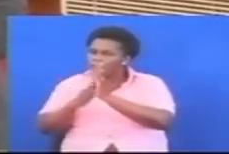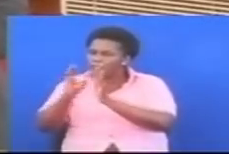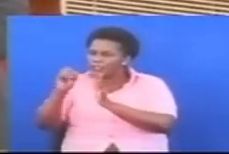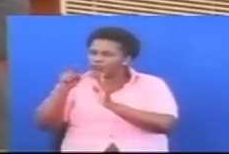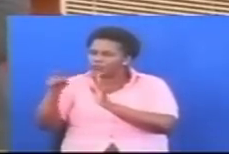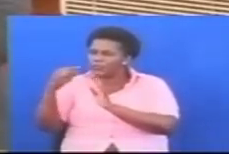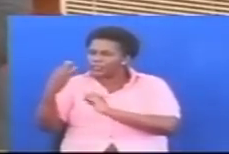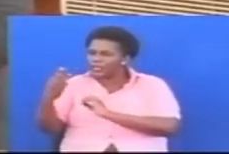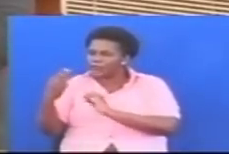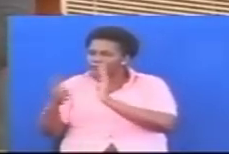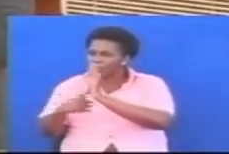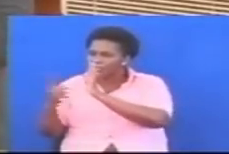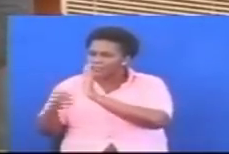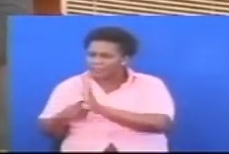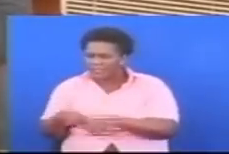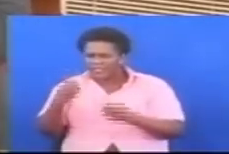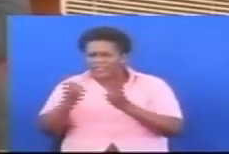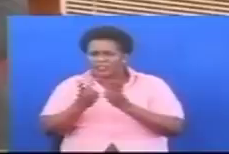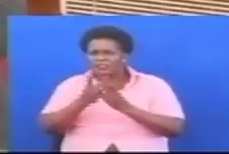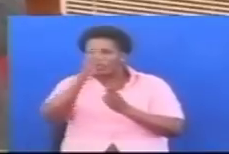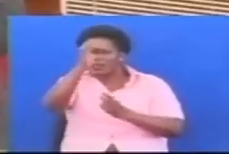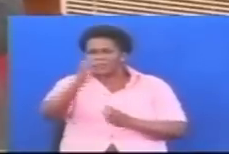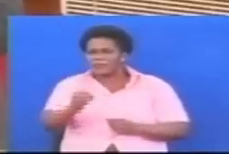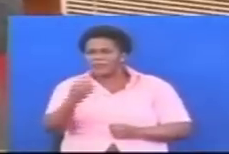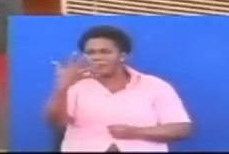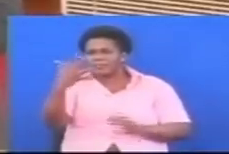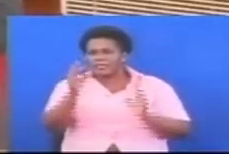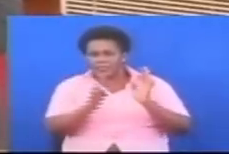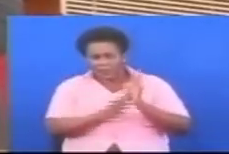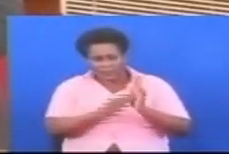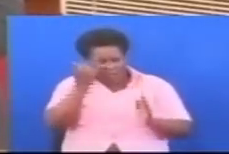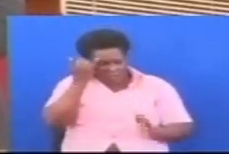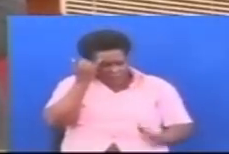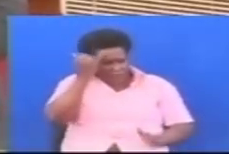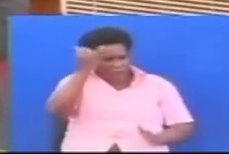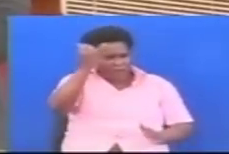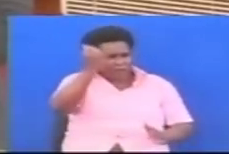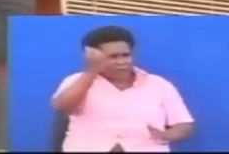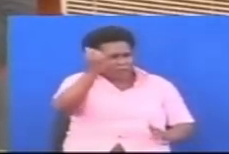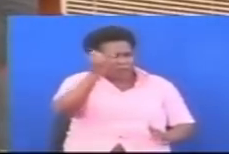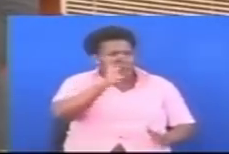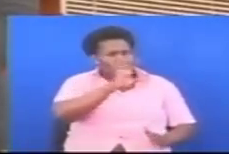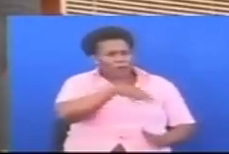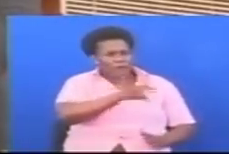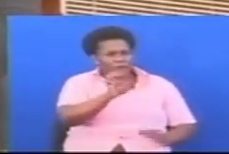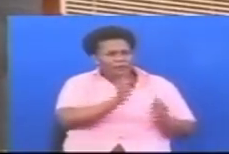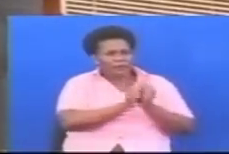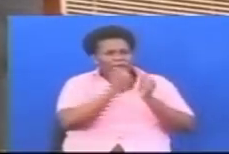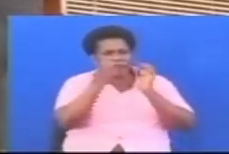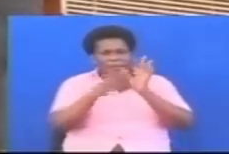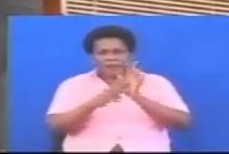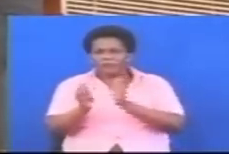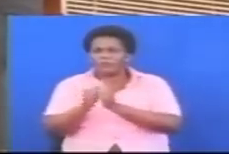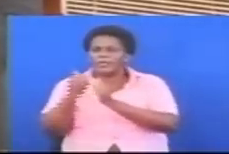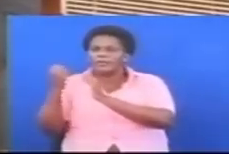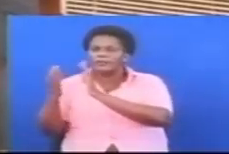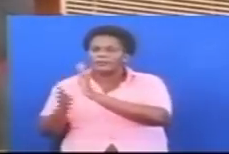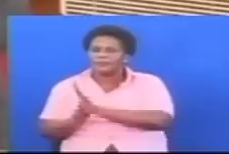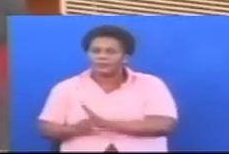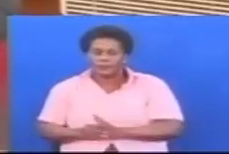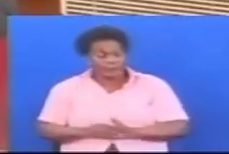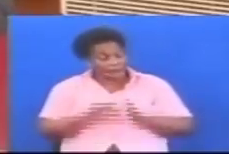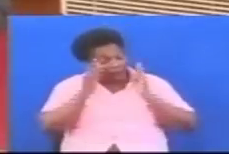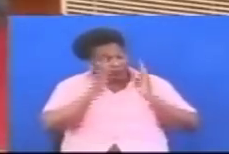93.661 sawa na 59% ya makadirio ya mapato ya mwaka wa fedha 2018-2019. Mheshimiwa